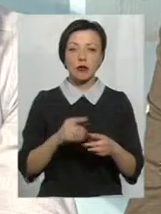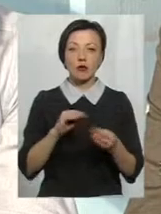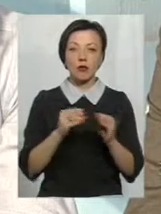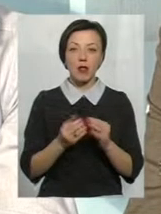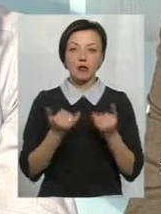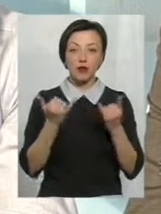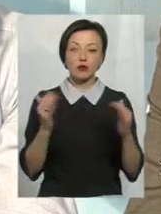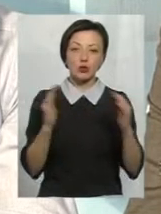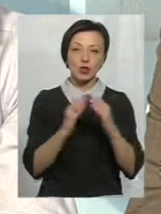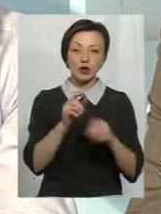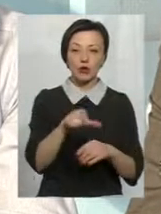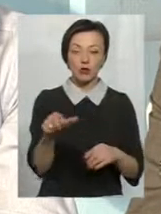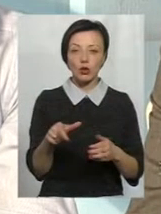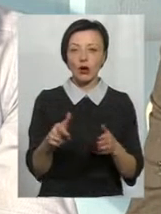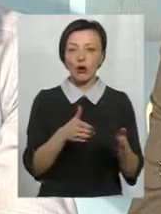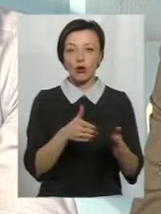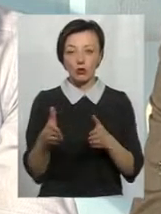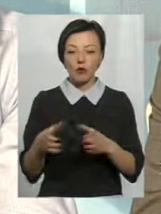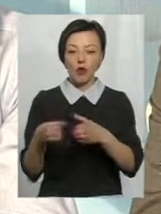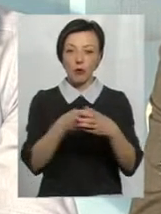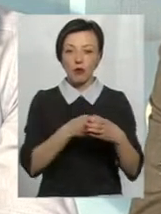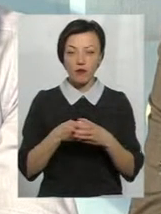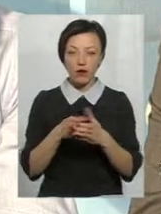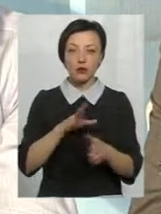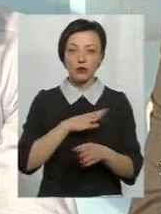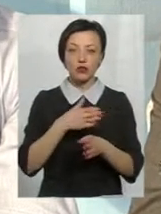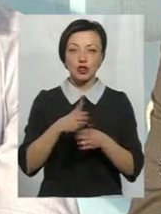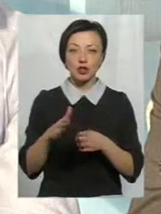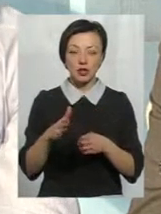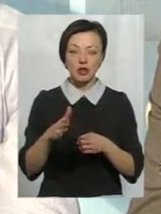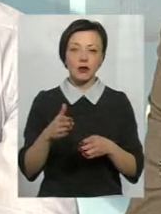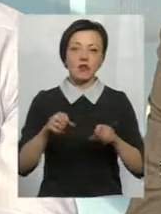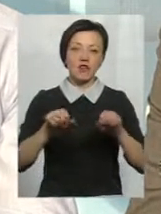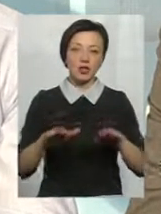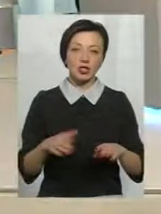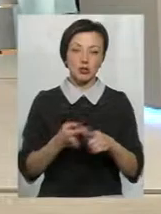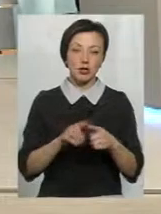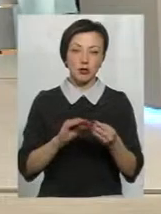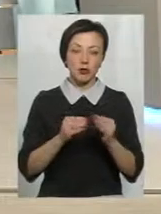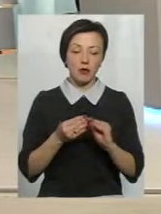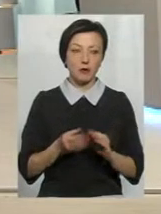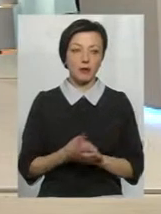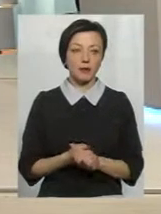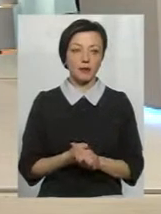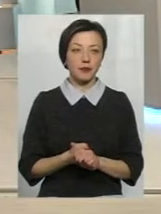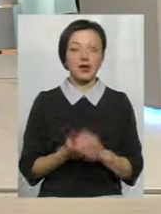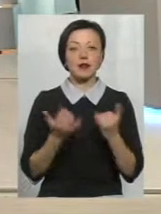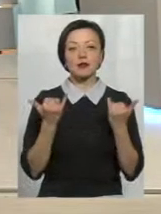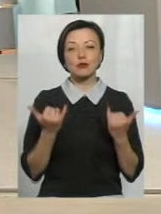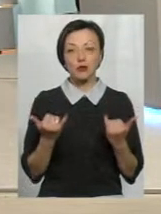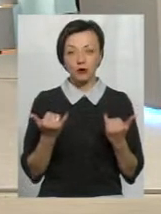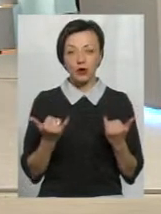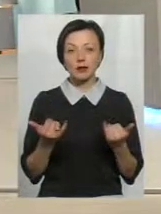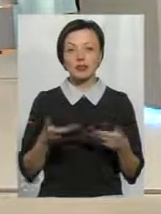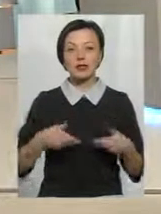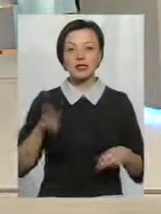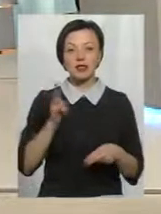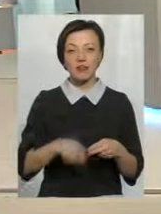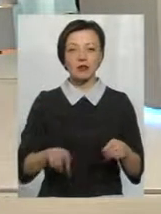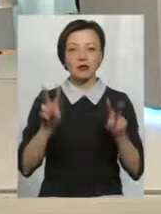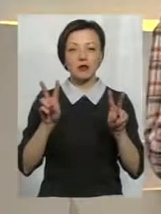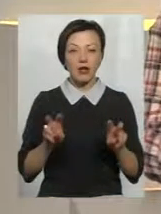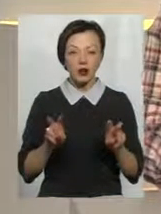для якогось будинку, і люди готові кооперуватися і також бути частиною вирішення цієї проблеми. Дякую. На сьогодні ми завершуємо цю